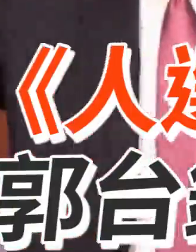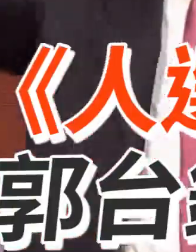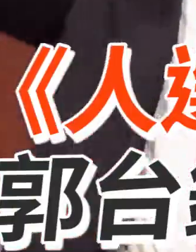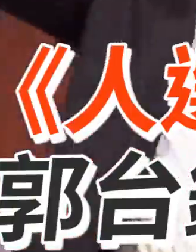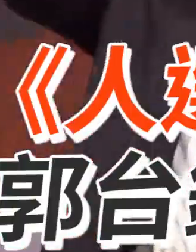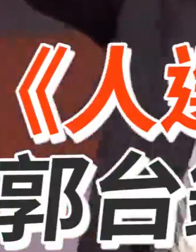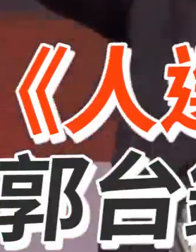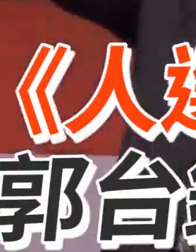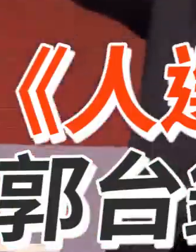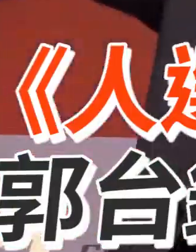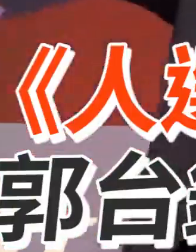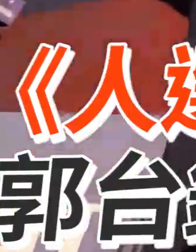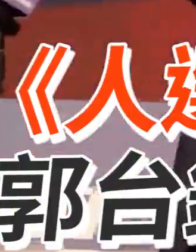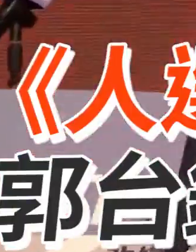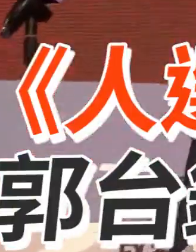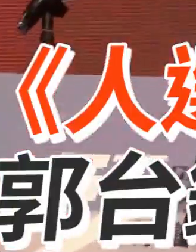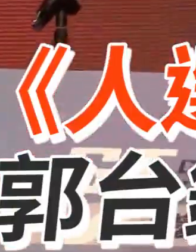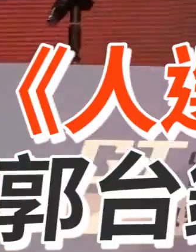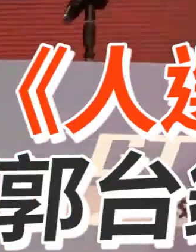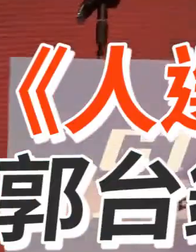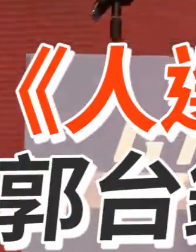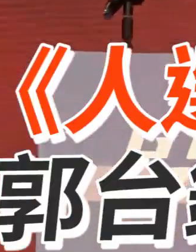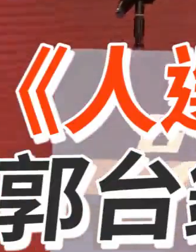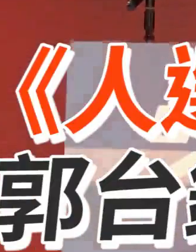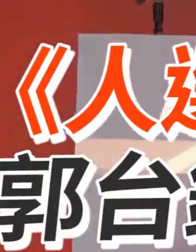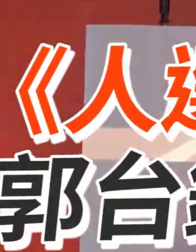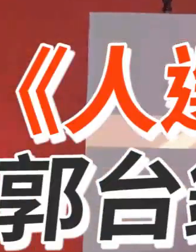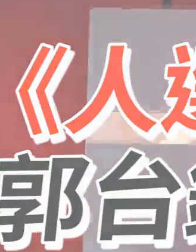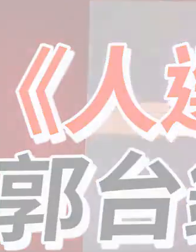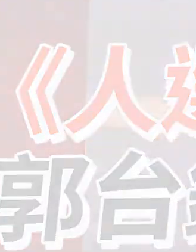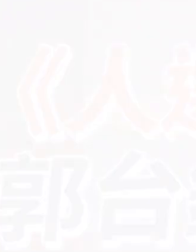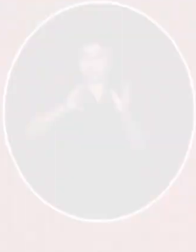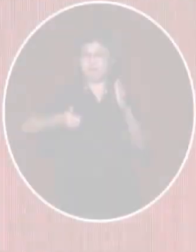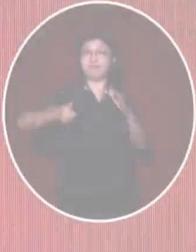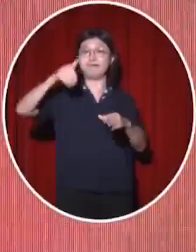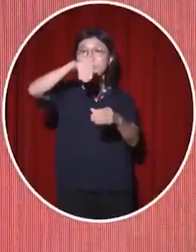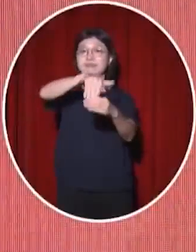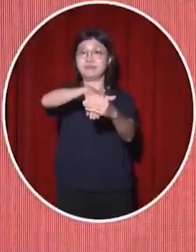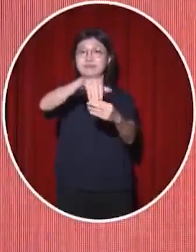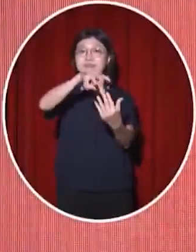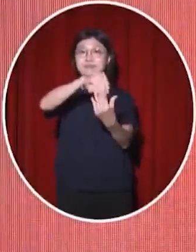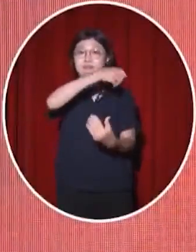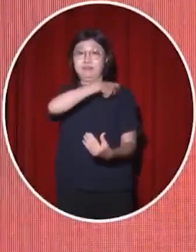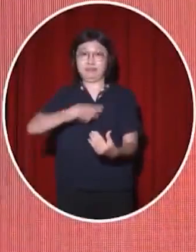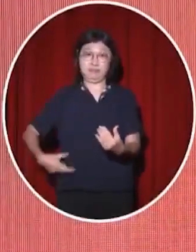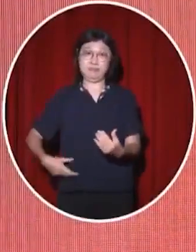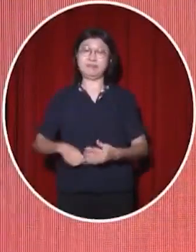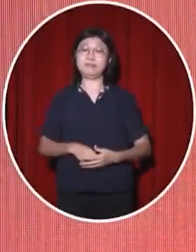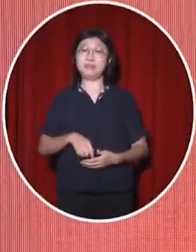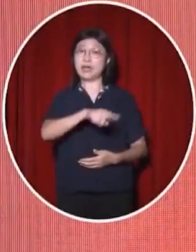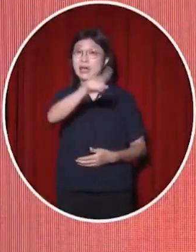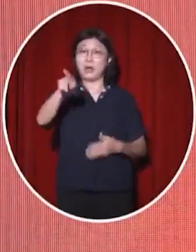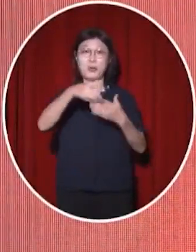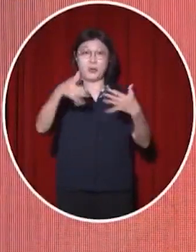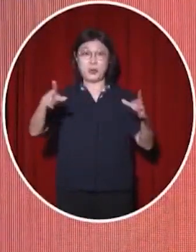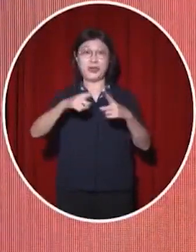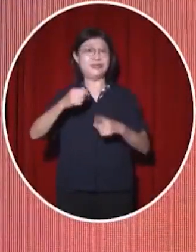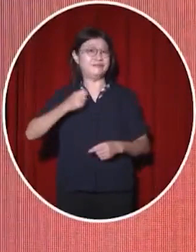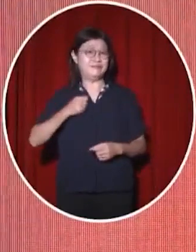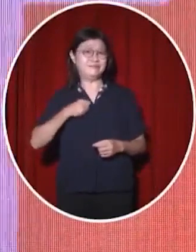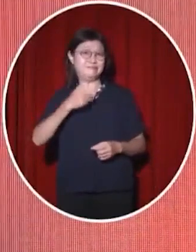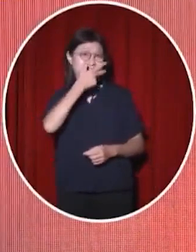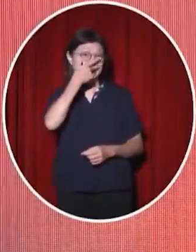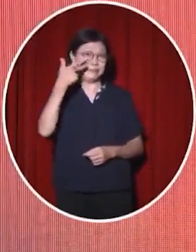这是一个历史性的一刻，太阳周边的摄影机，好。 很多人认识赖佩霞，